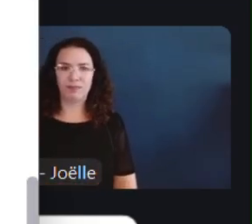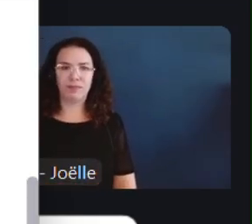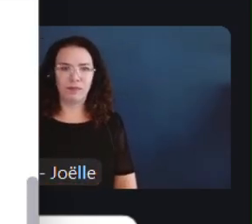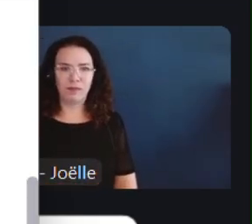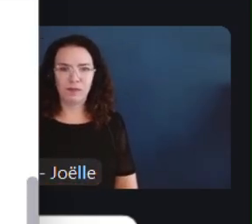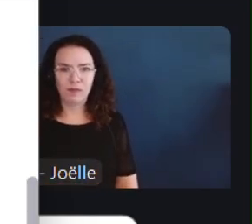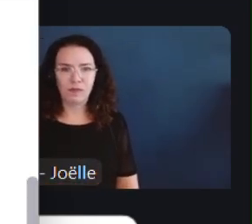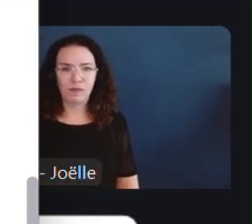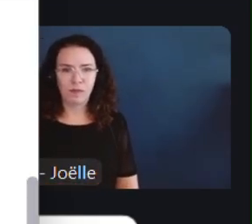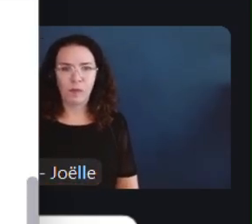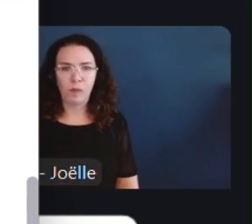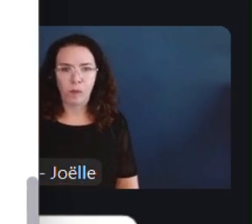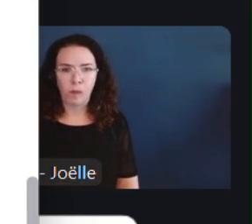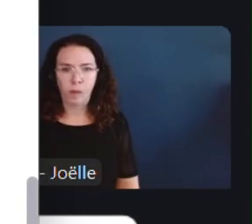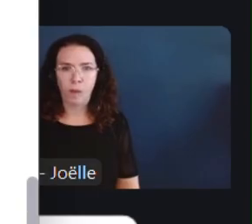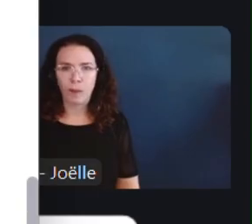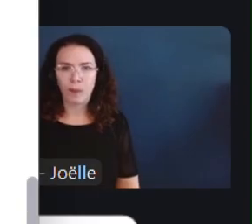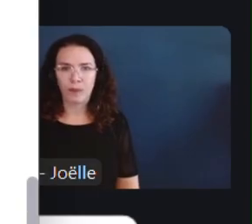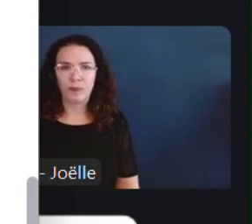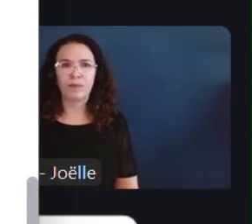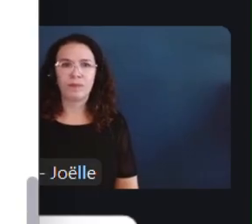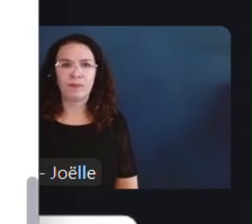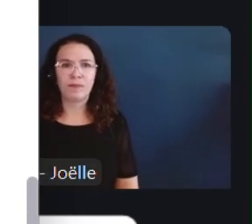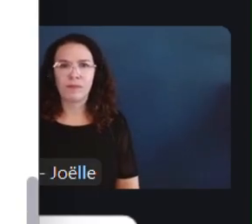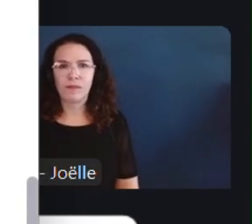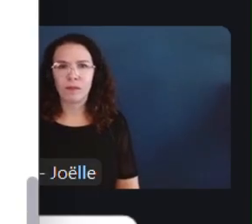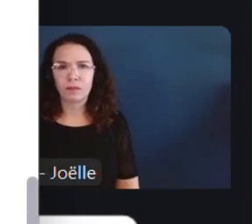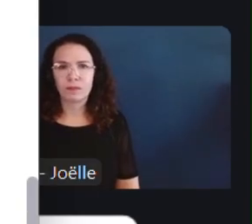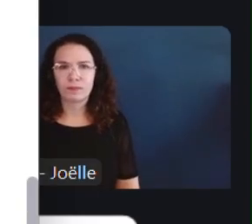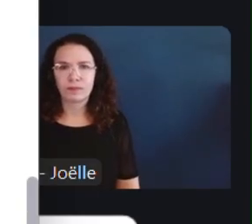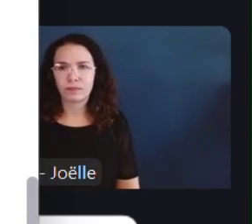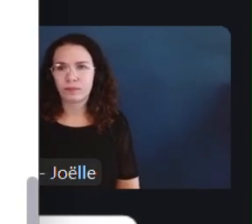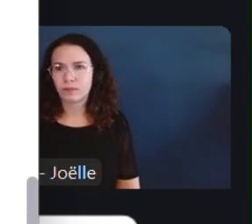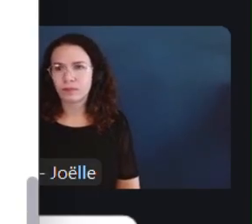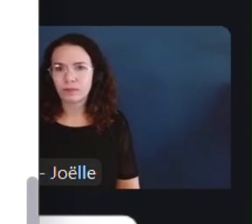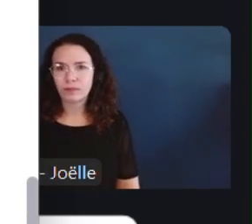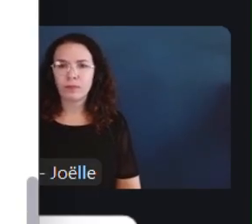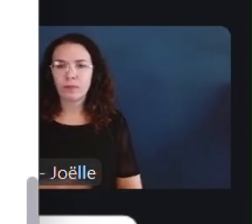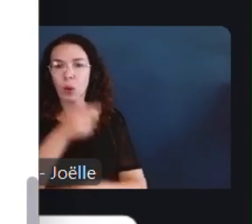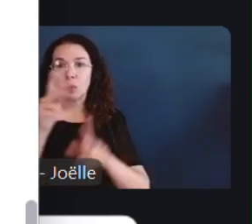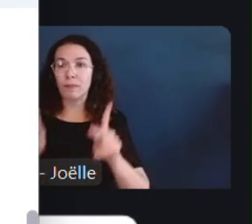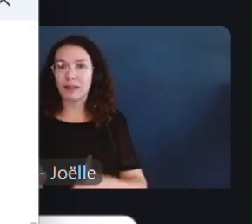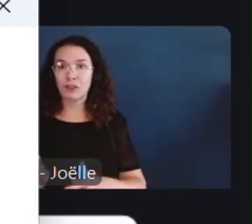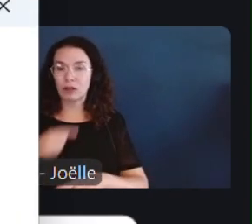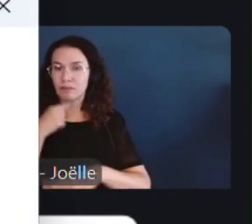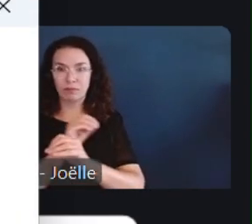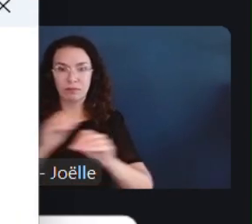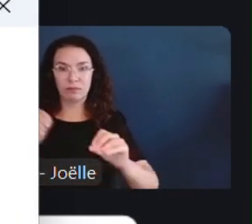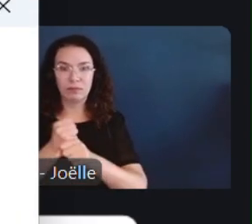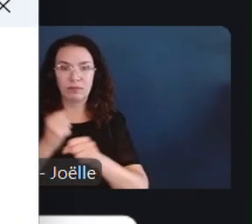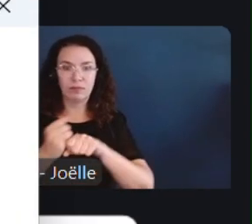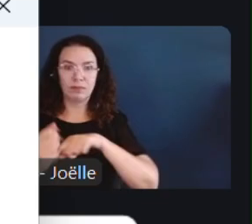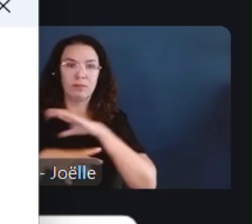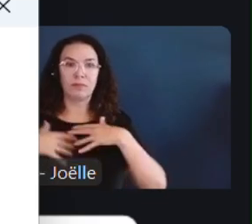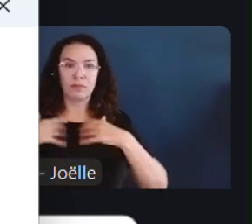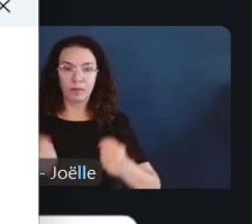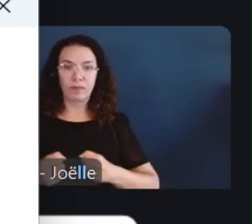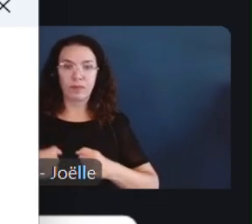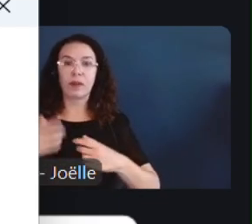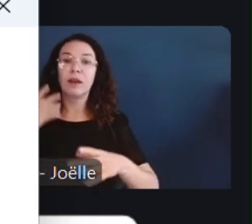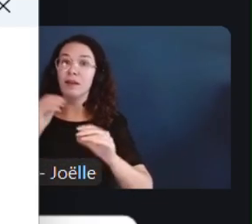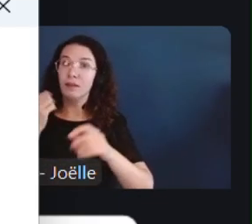Oh, oui, là, maintenant. Merci. Personnel non mentionné travaillant dans le secteur de la santé, personnel du secteur de